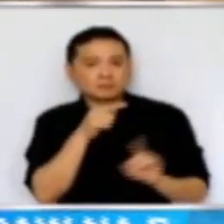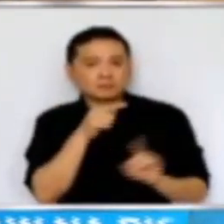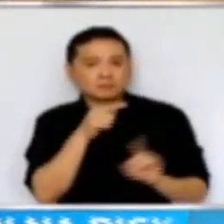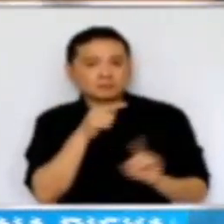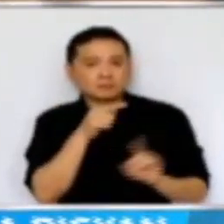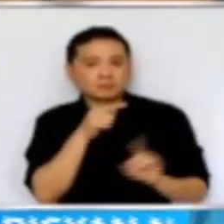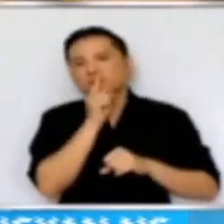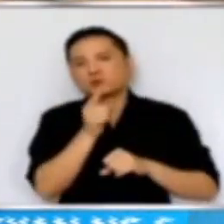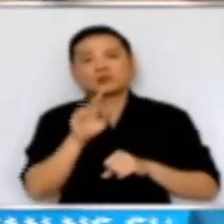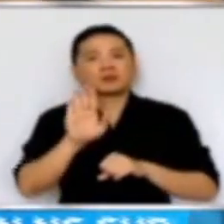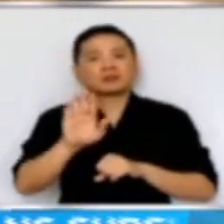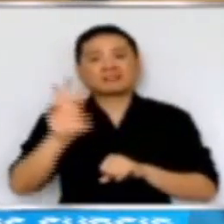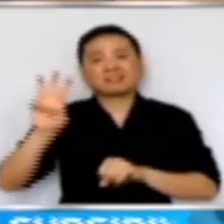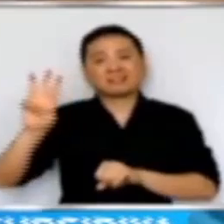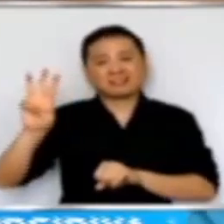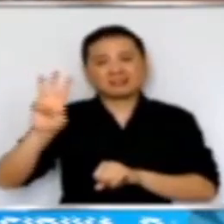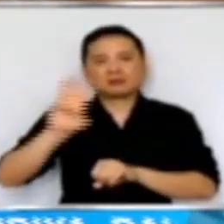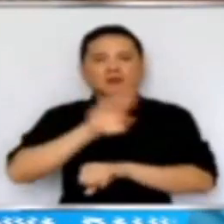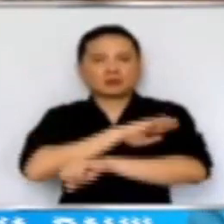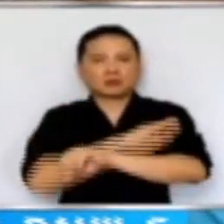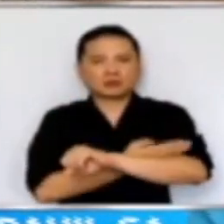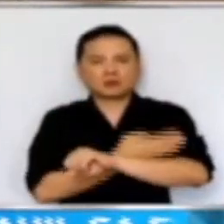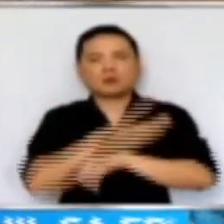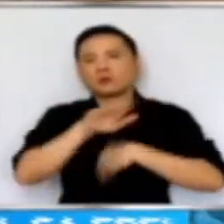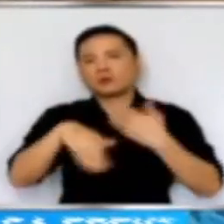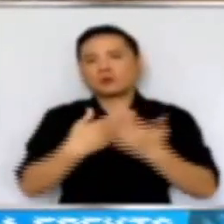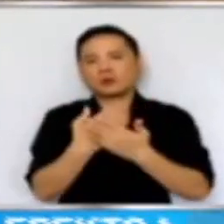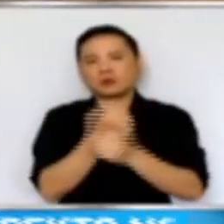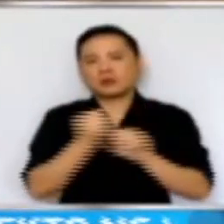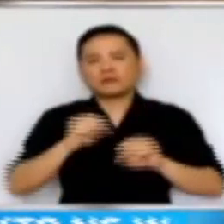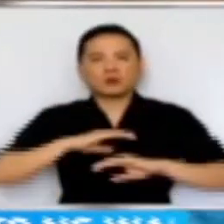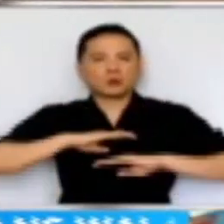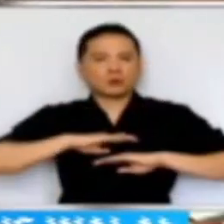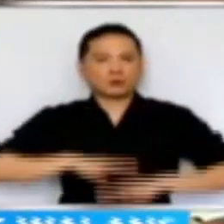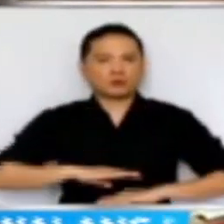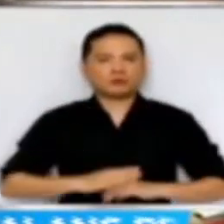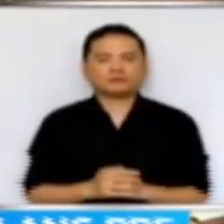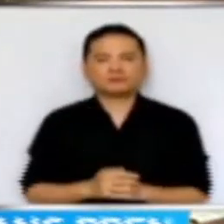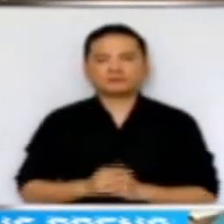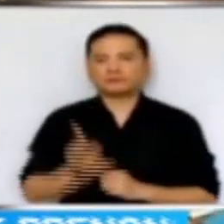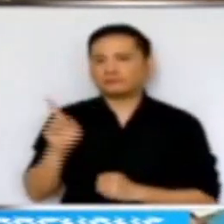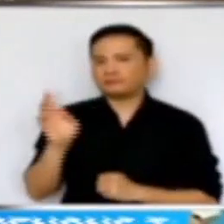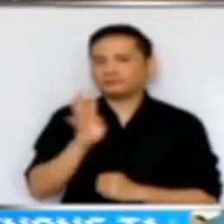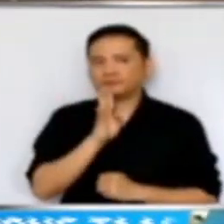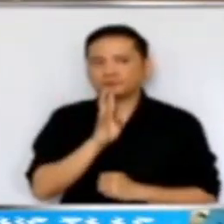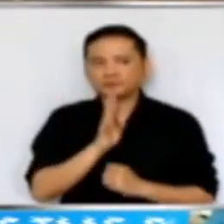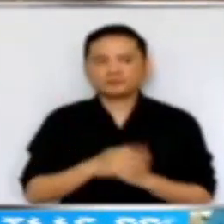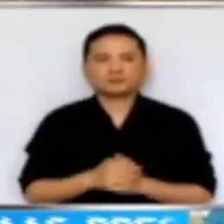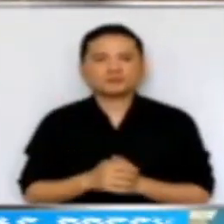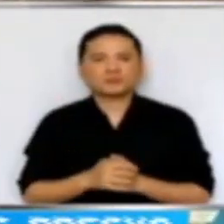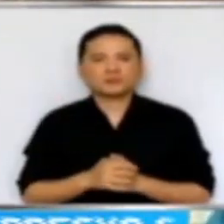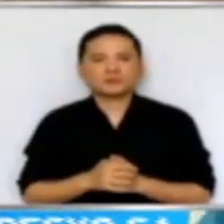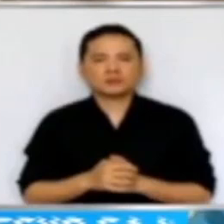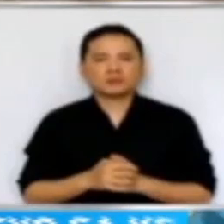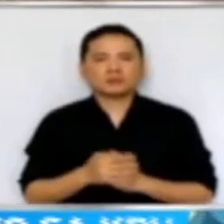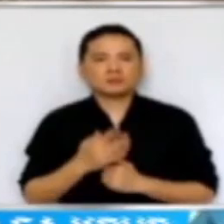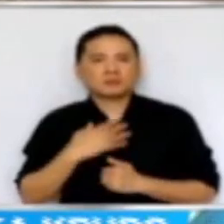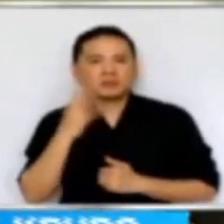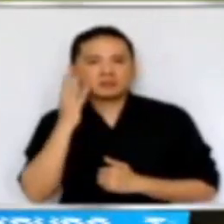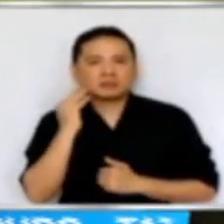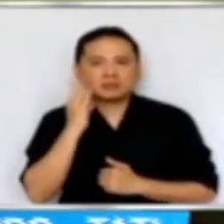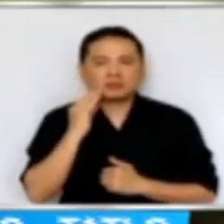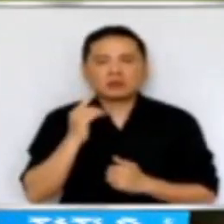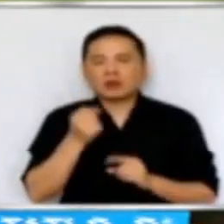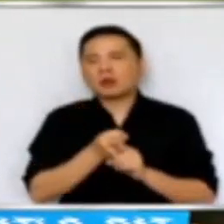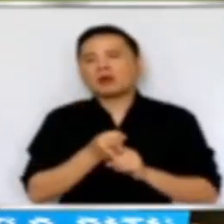unong. Dool ba yan may sapa pa? Mas naguba pa yung damong dahik. Kanay? Ang nigurado na